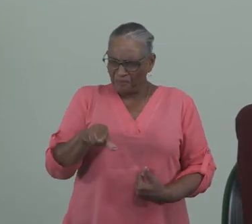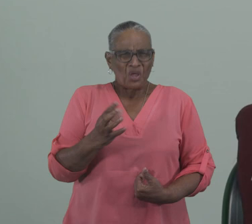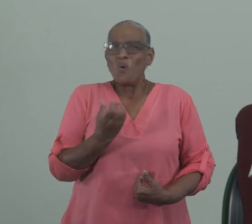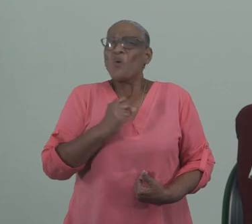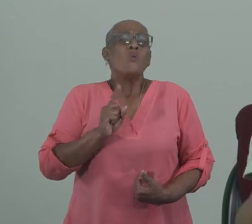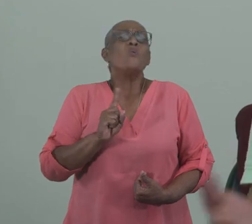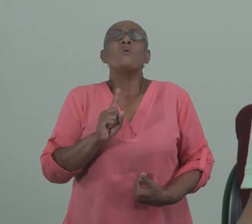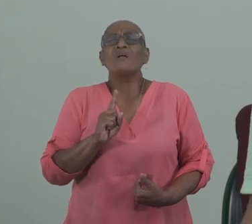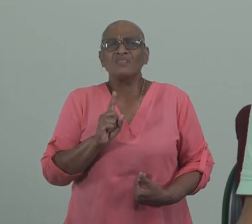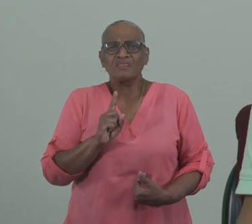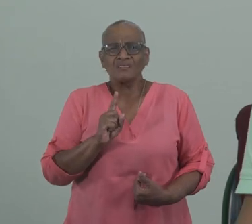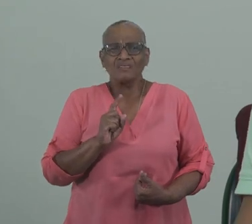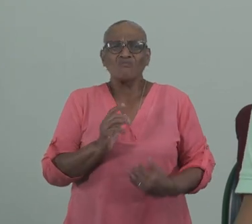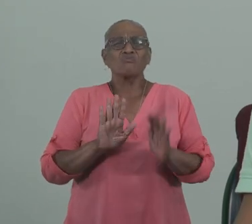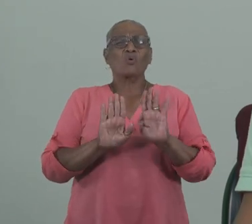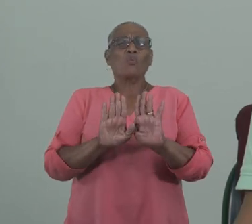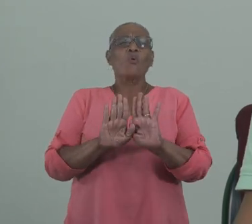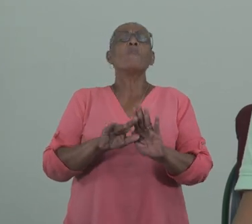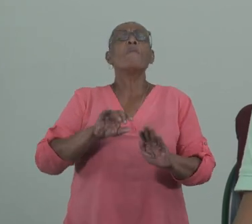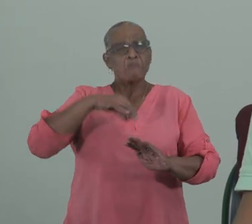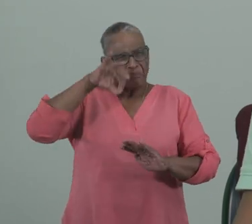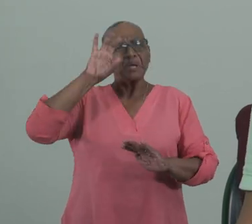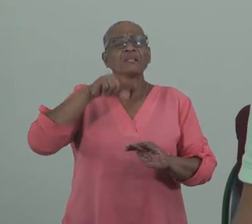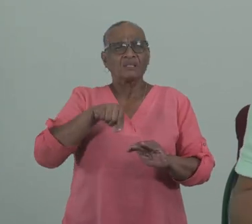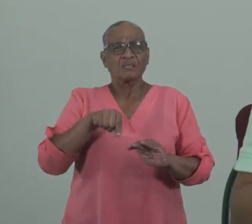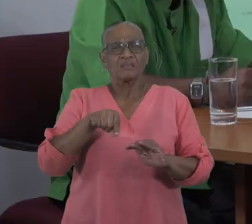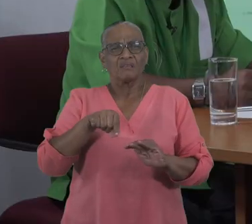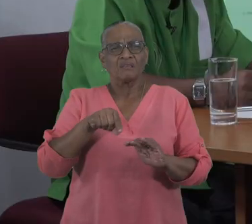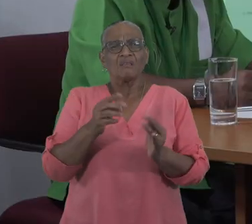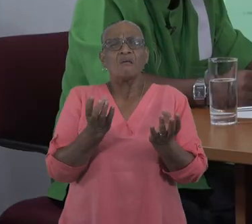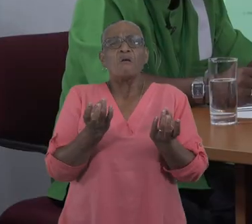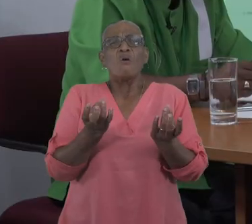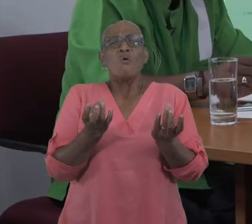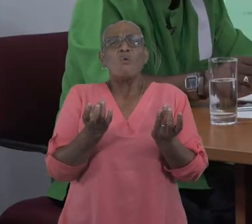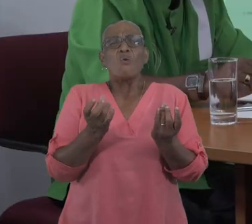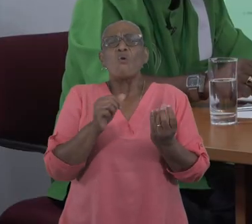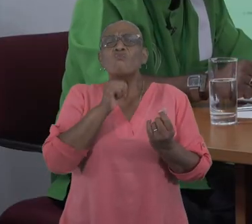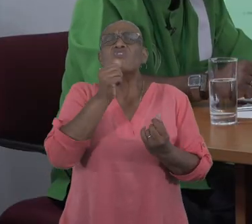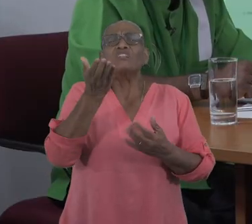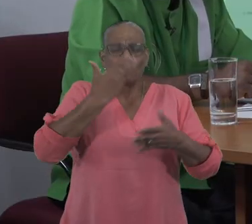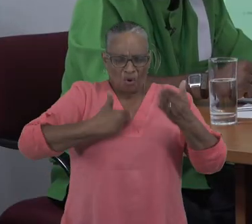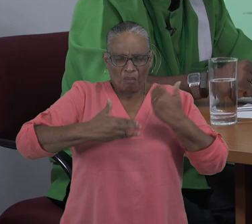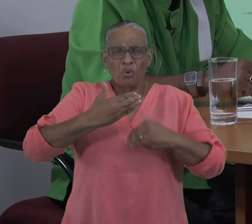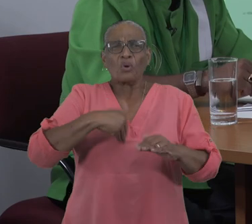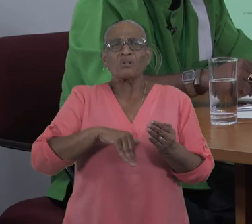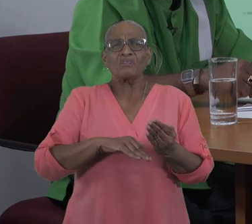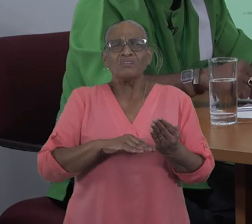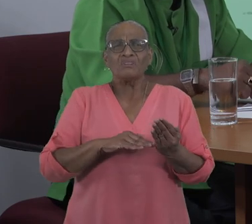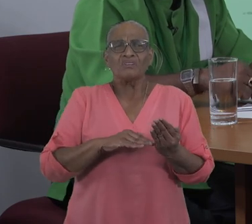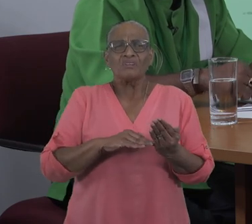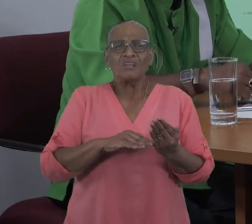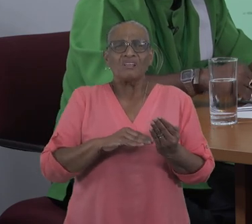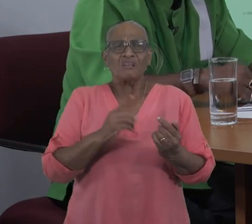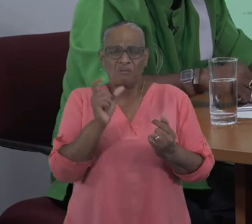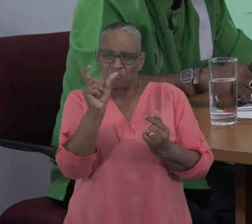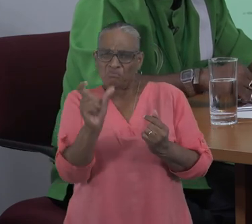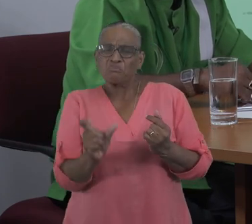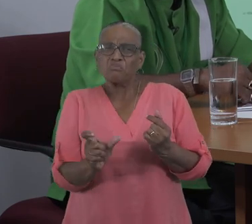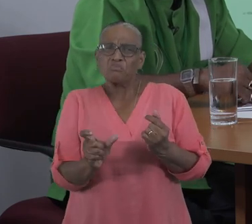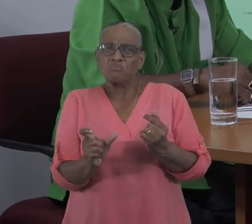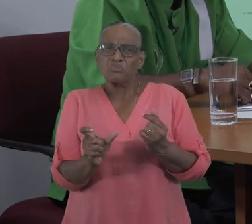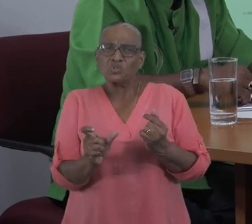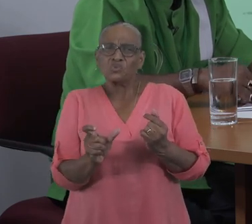krijgen. Voorkomen is altijd beter dan genezen, toch? Cordelen. En hoe... Wat gebeurt er eigenlijk